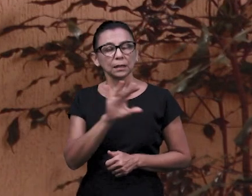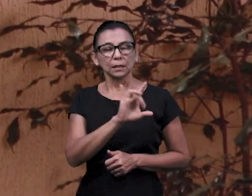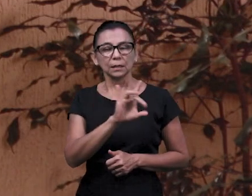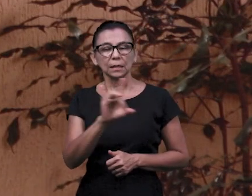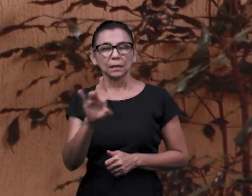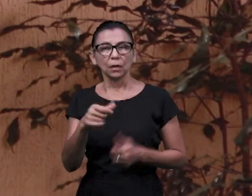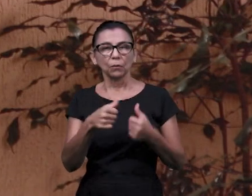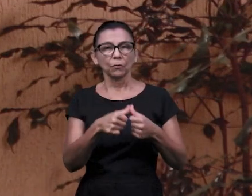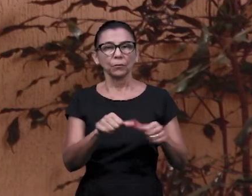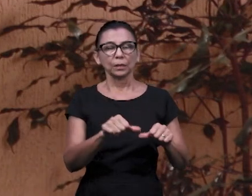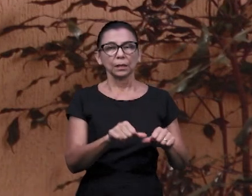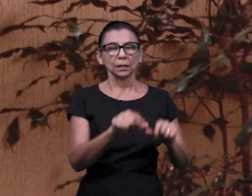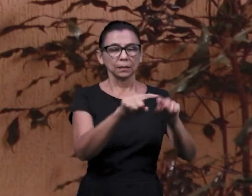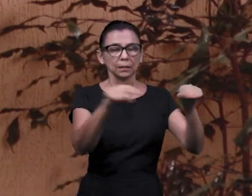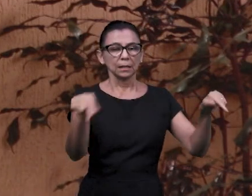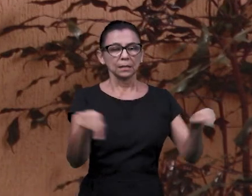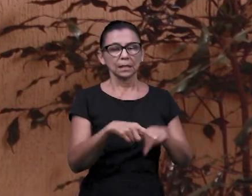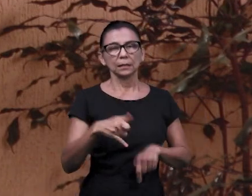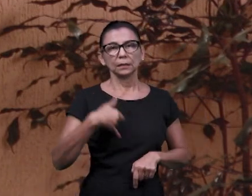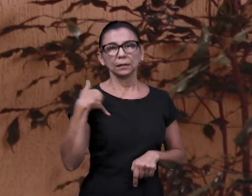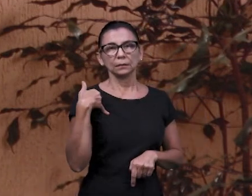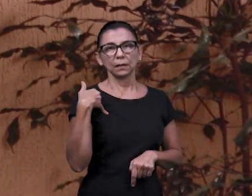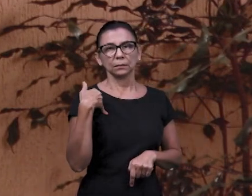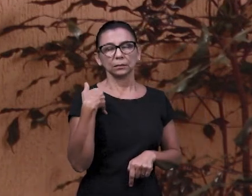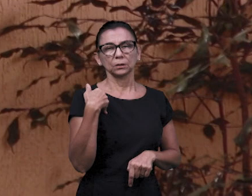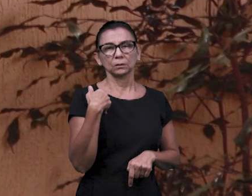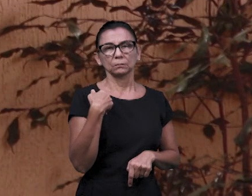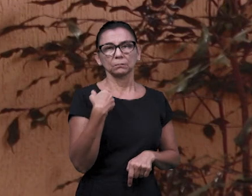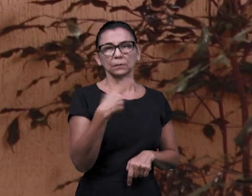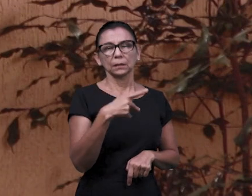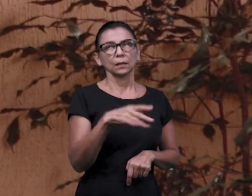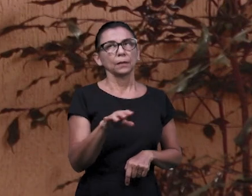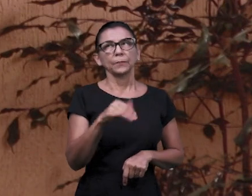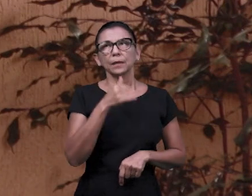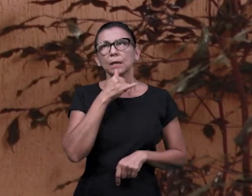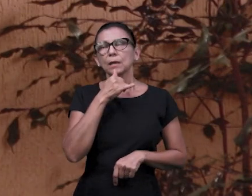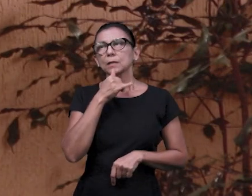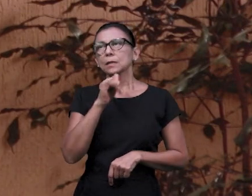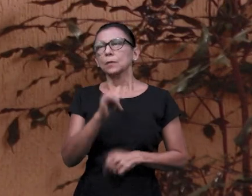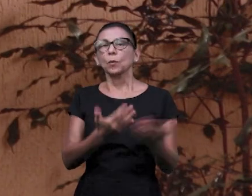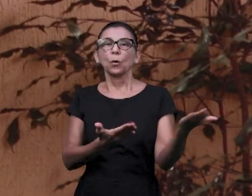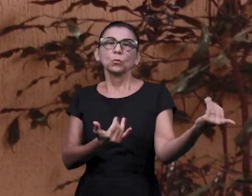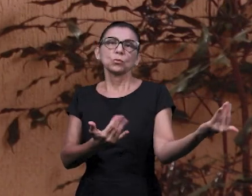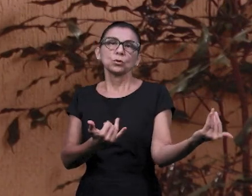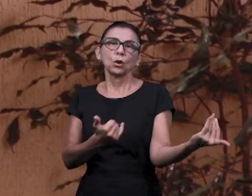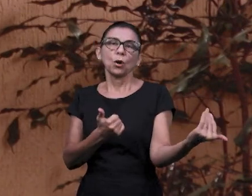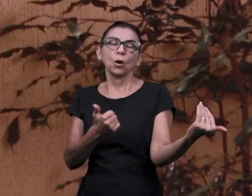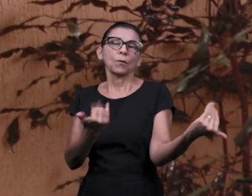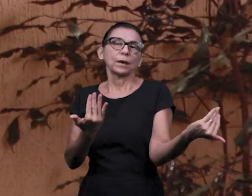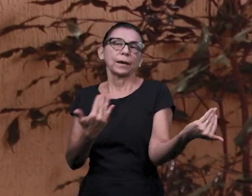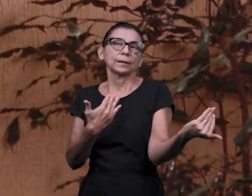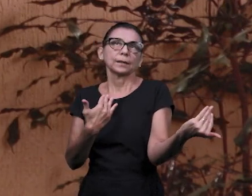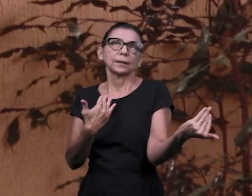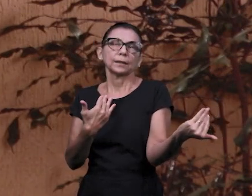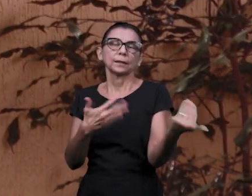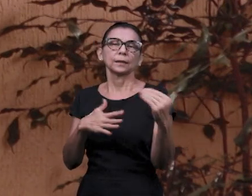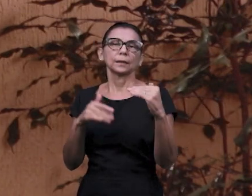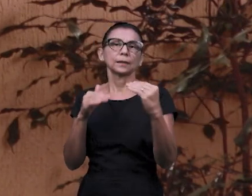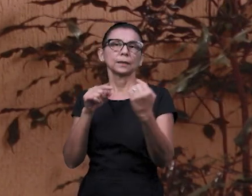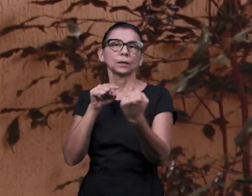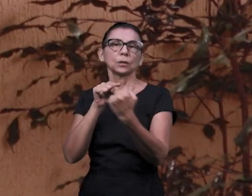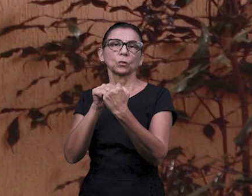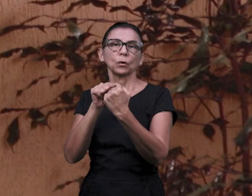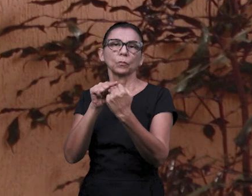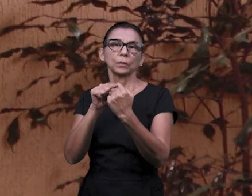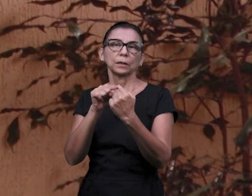reste dans la classe selon son âge. Mais si un jeune, par exemple, s'identifie avec la classe des adolescents, il